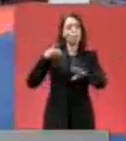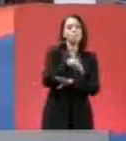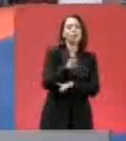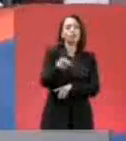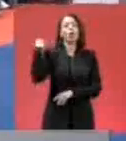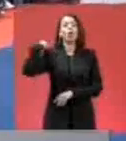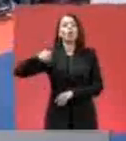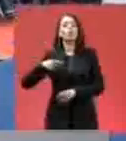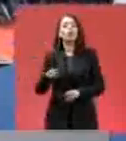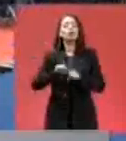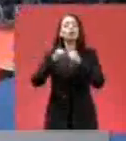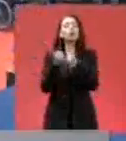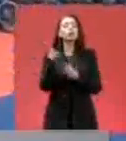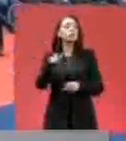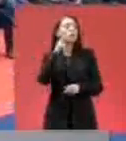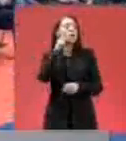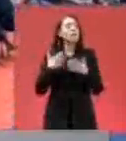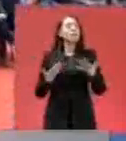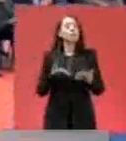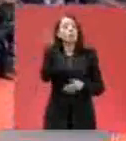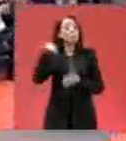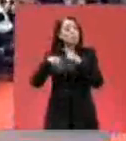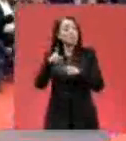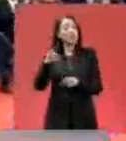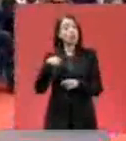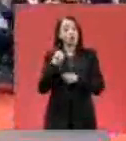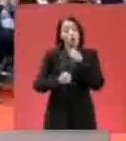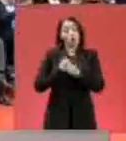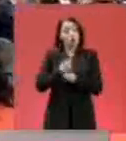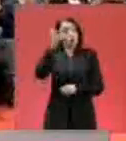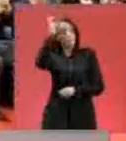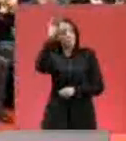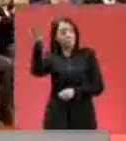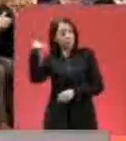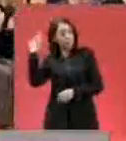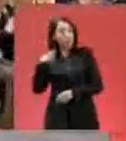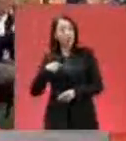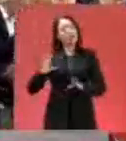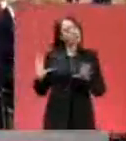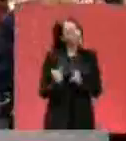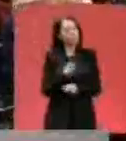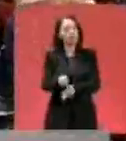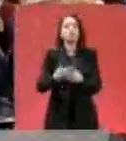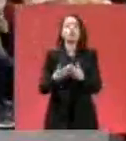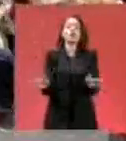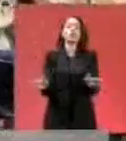δημόσιο σύστημα υγείας. Ναι, εμείς σε χρόνια μνημονιακής σκληρής επιτήρησης καταφέραμε να ανοίξουμε.